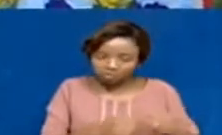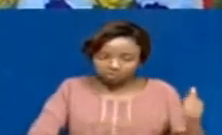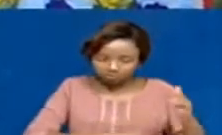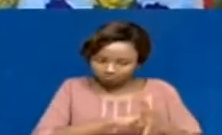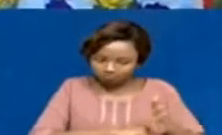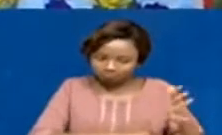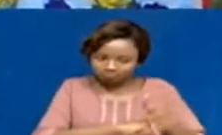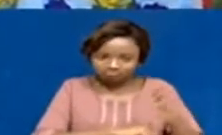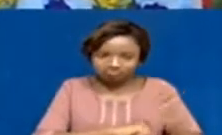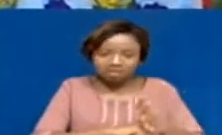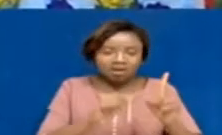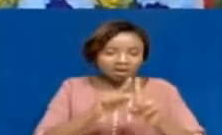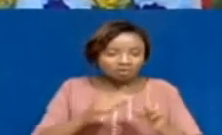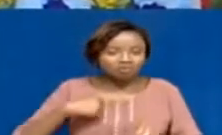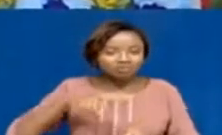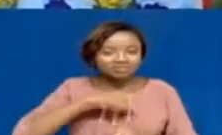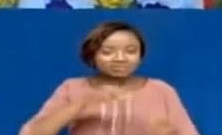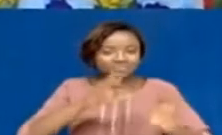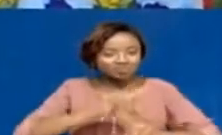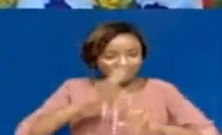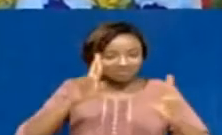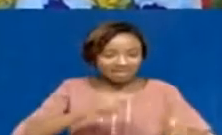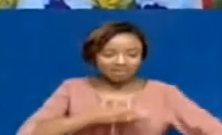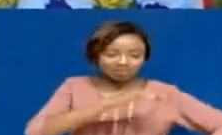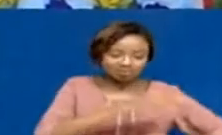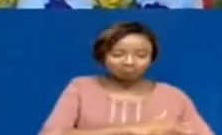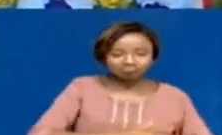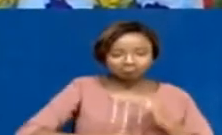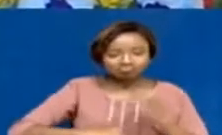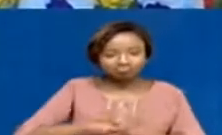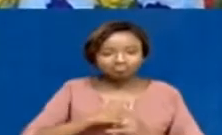tayari kuendelea kusaidiana pamoja nanyi